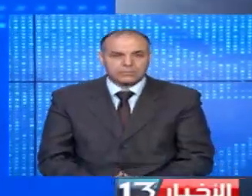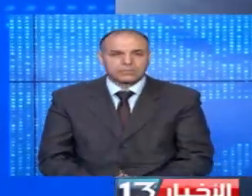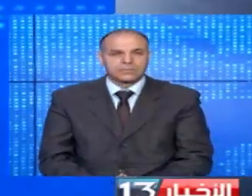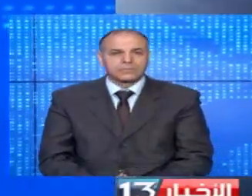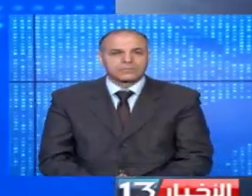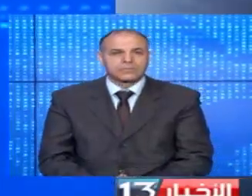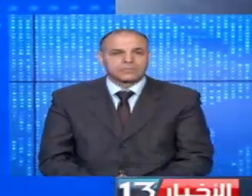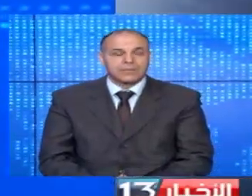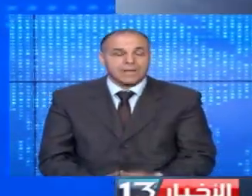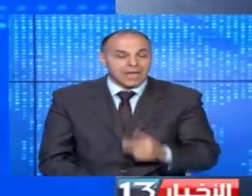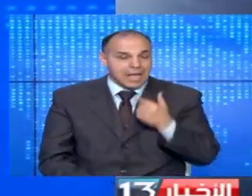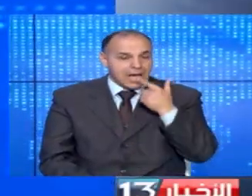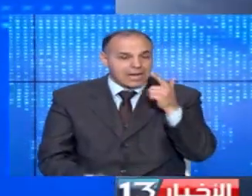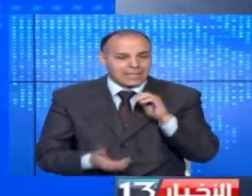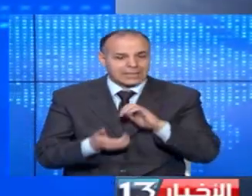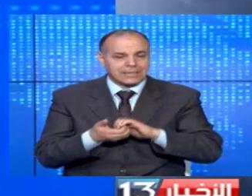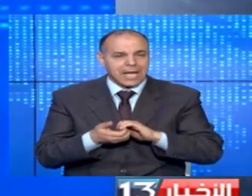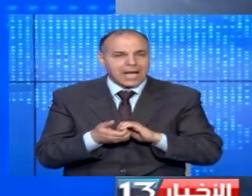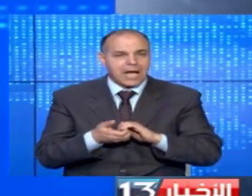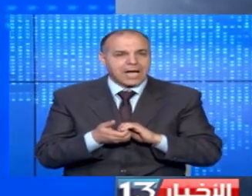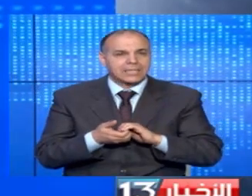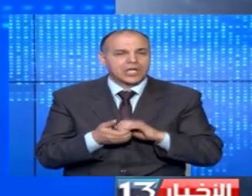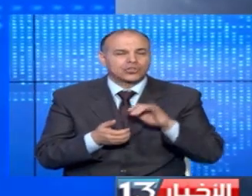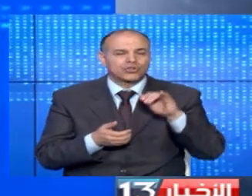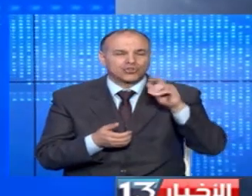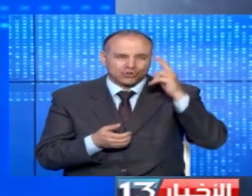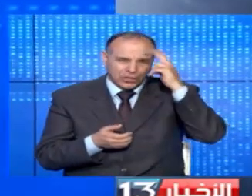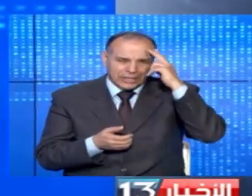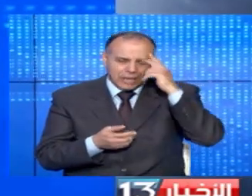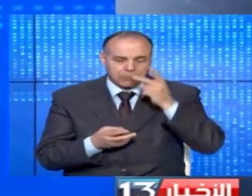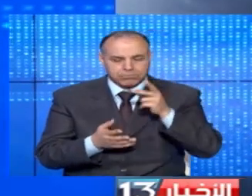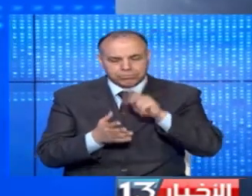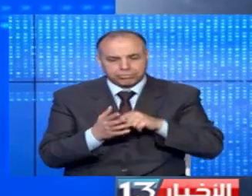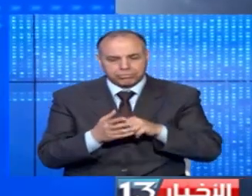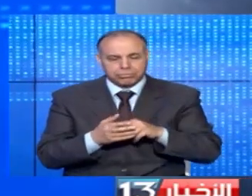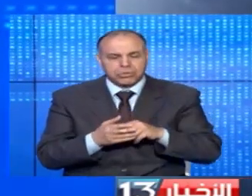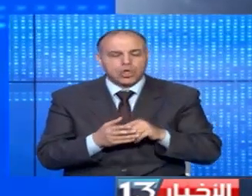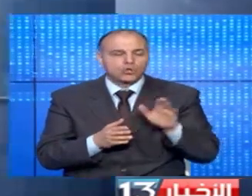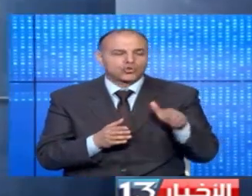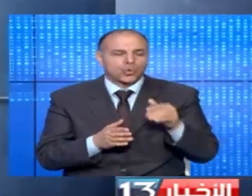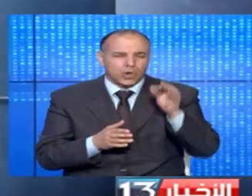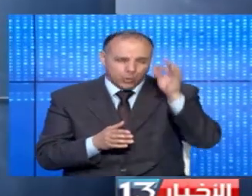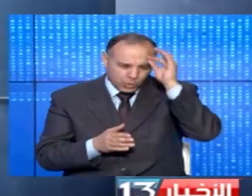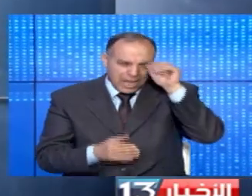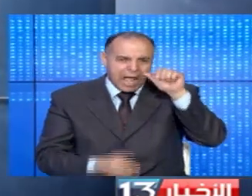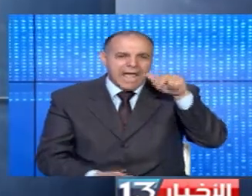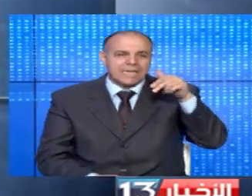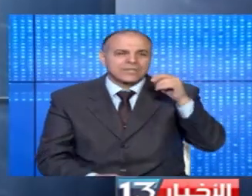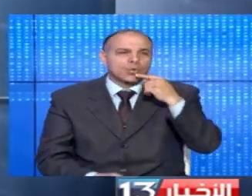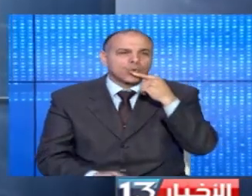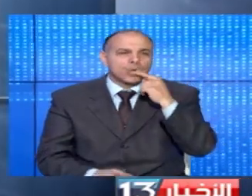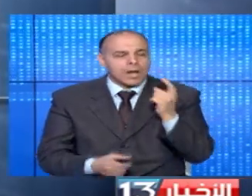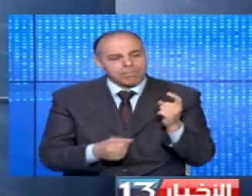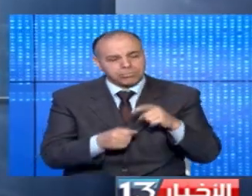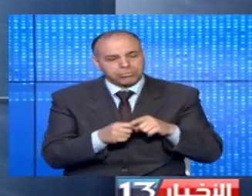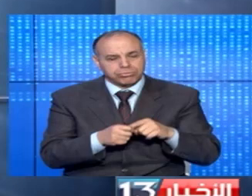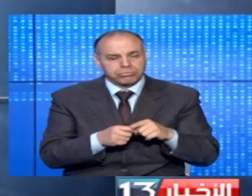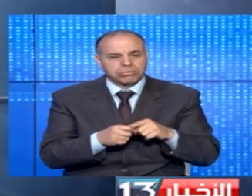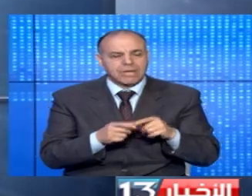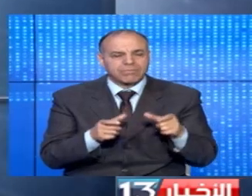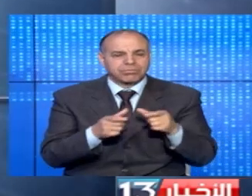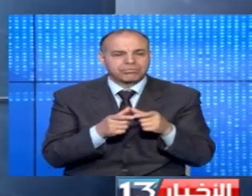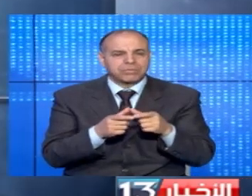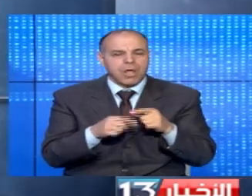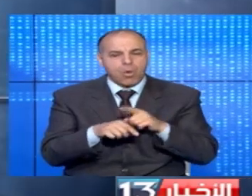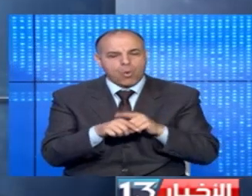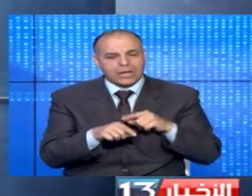اعلن اتحاد جده السعوديه تعاقده مع الدول التونسي انيس البدري لتدعيم صفوف الفريق في